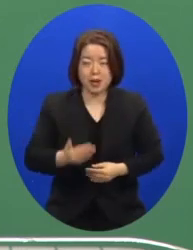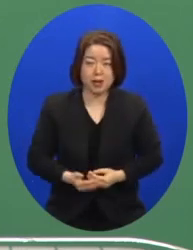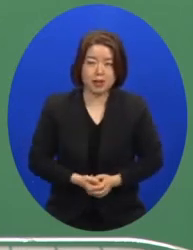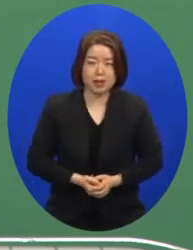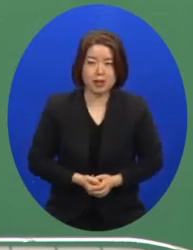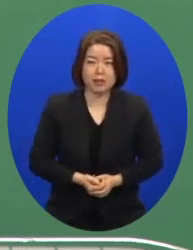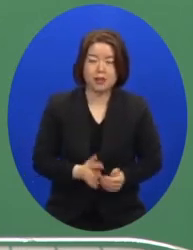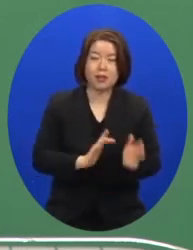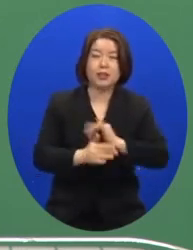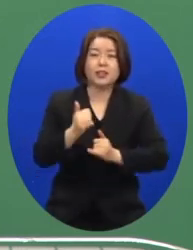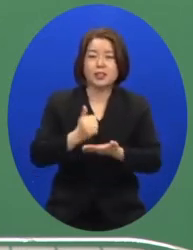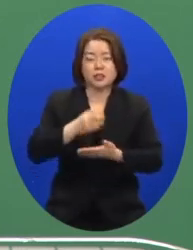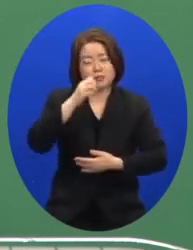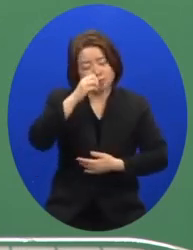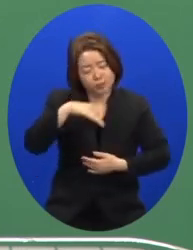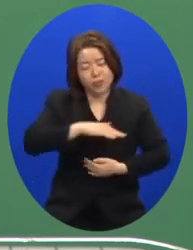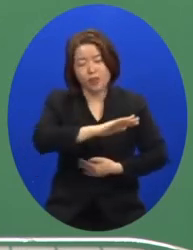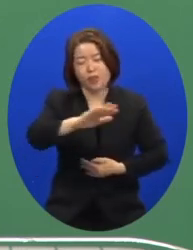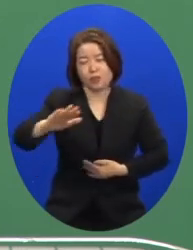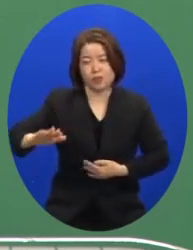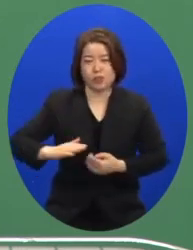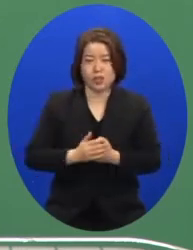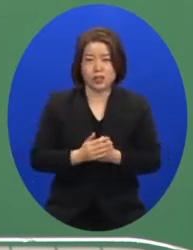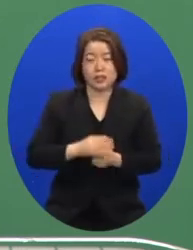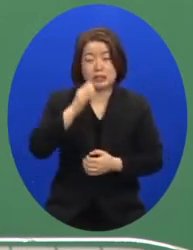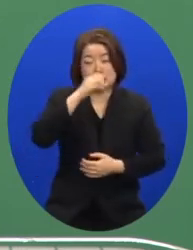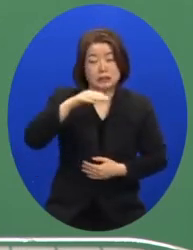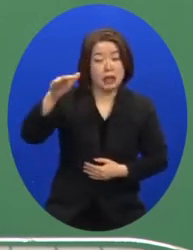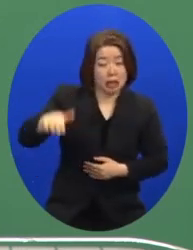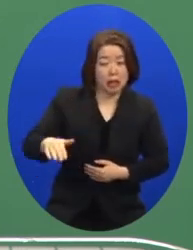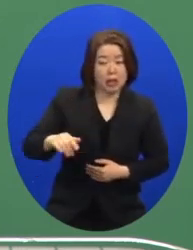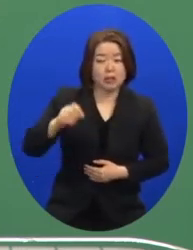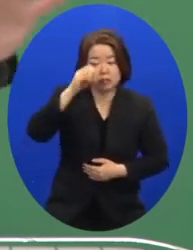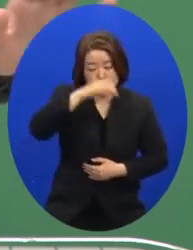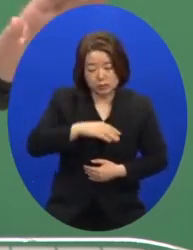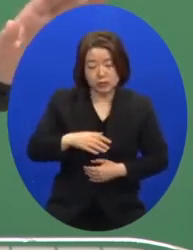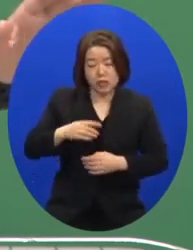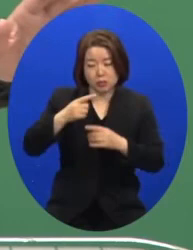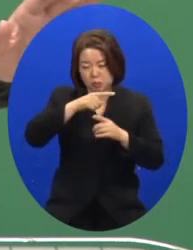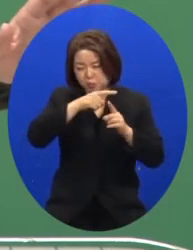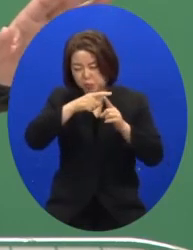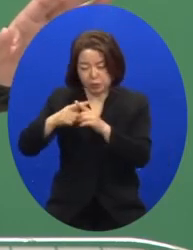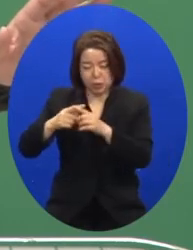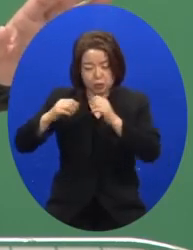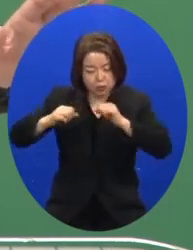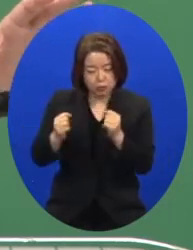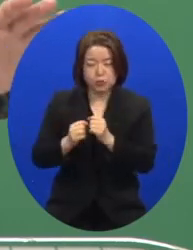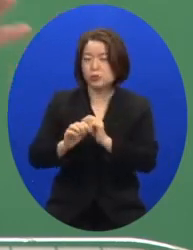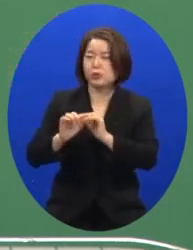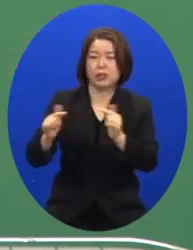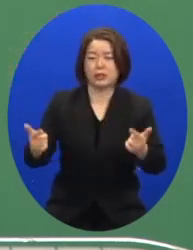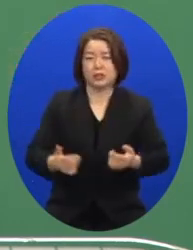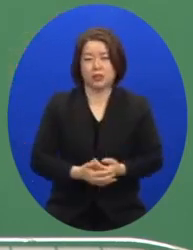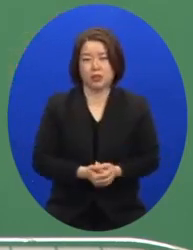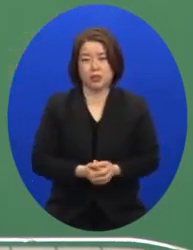예수님은 그저 우리에게 그저 나 자지라 그저 순종하라 고 말씀하시지 않았습니다